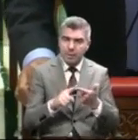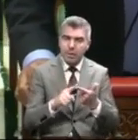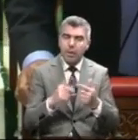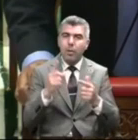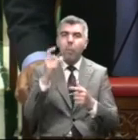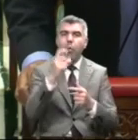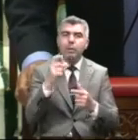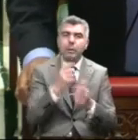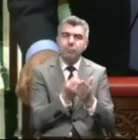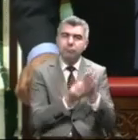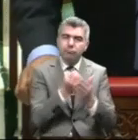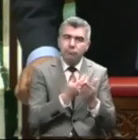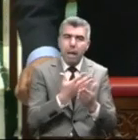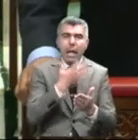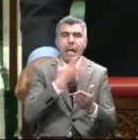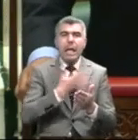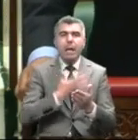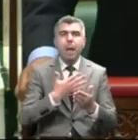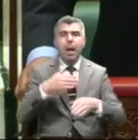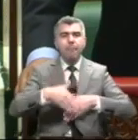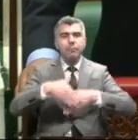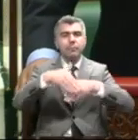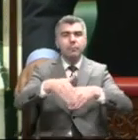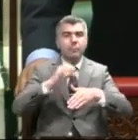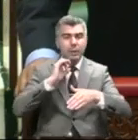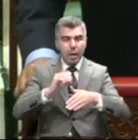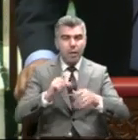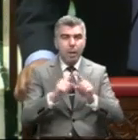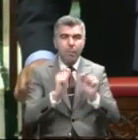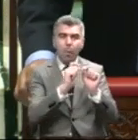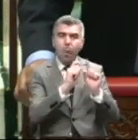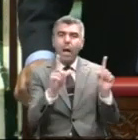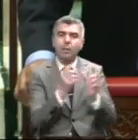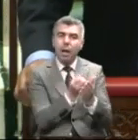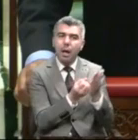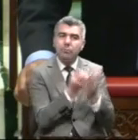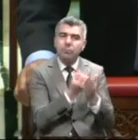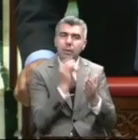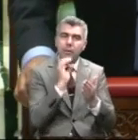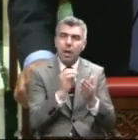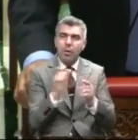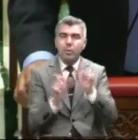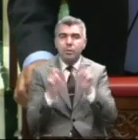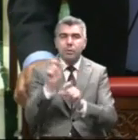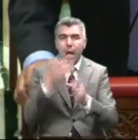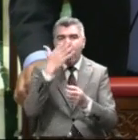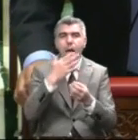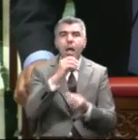او المرافقين الذين يوضحون مناسك الحج بطريقه